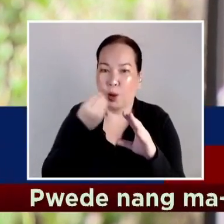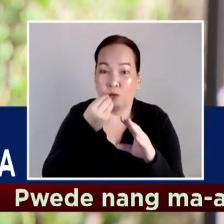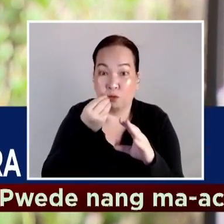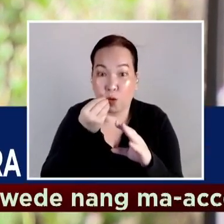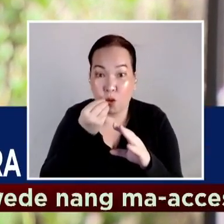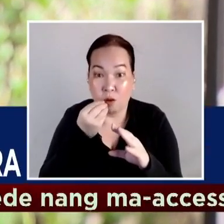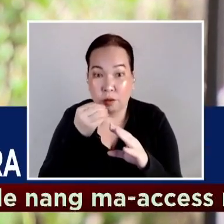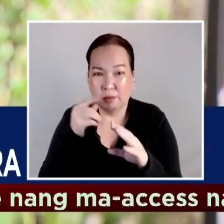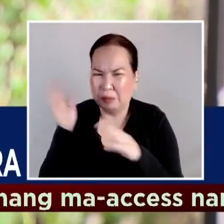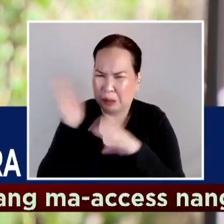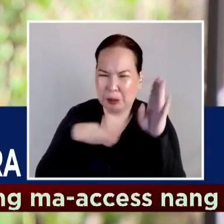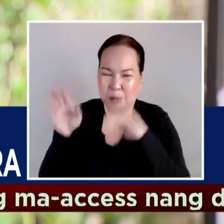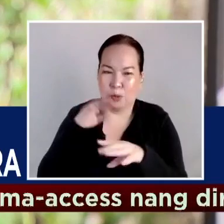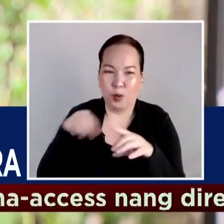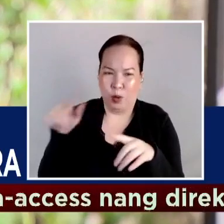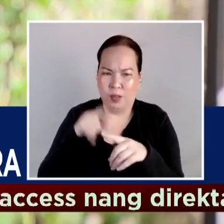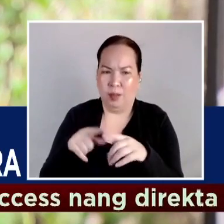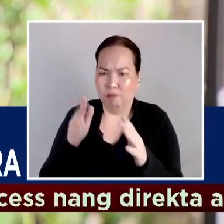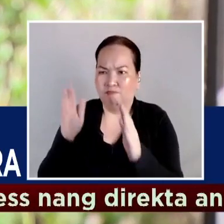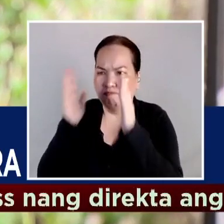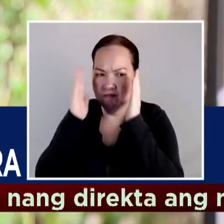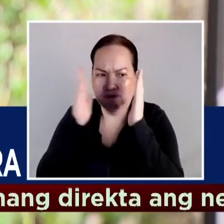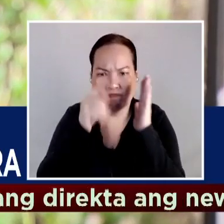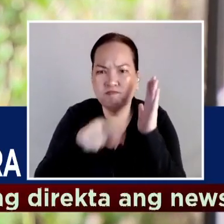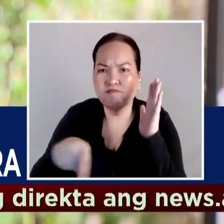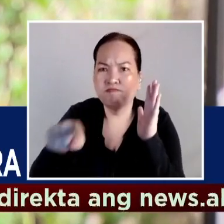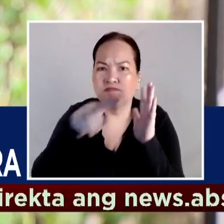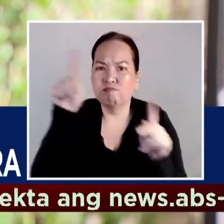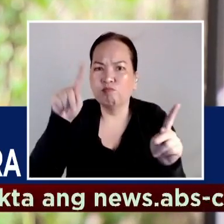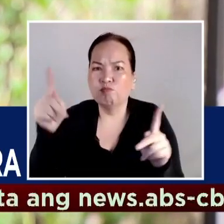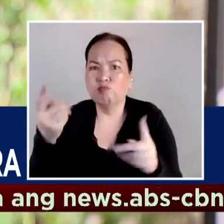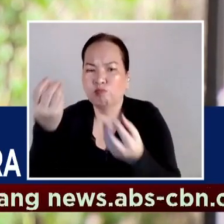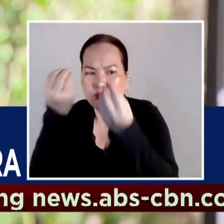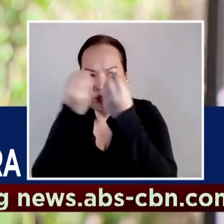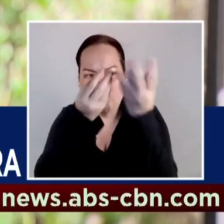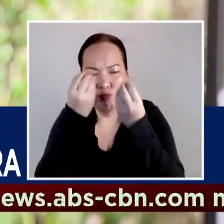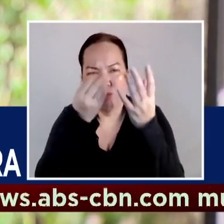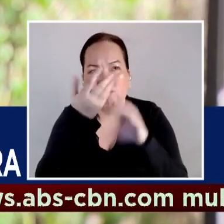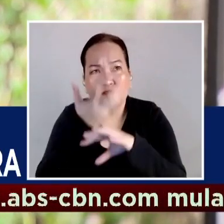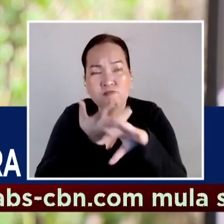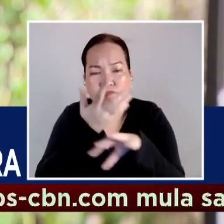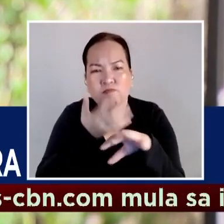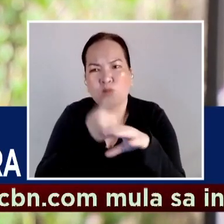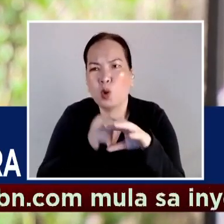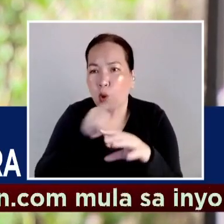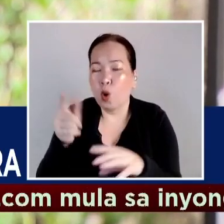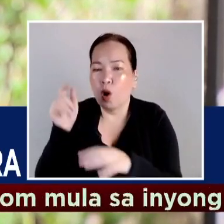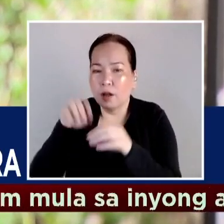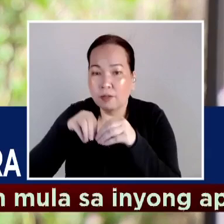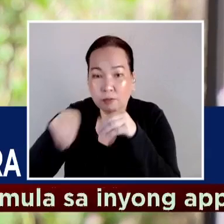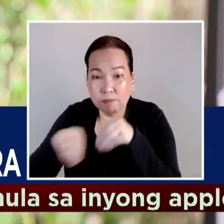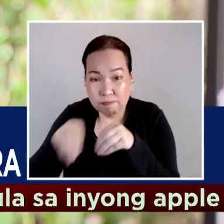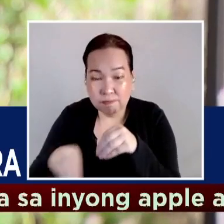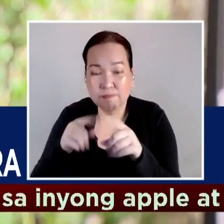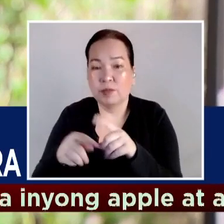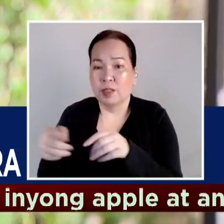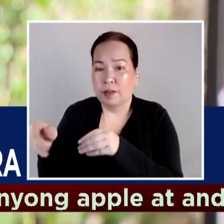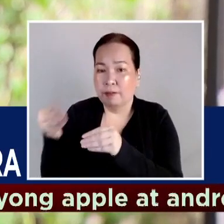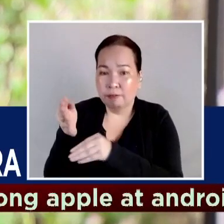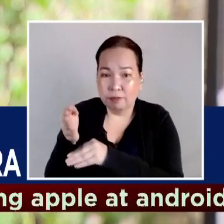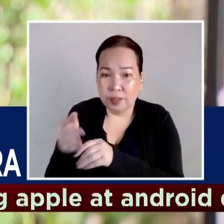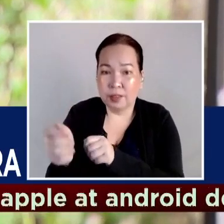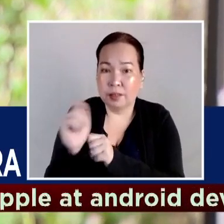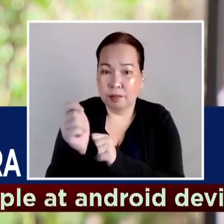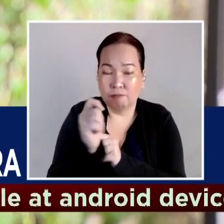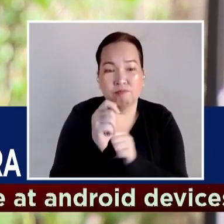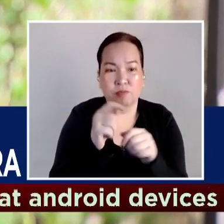dapat pakinggan niya yung matagal ng panawagan ng mga magsasaka at mga mangisda na talikuran yung